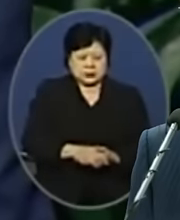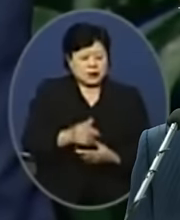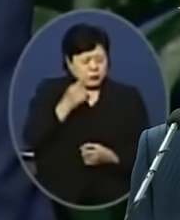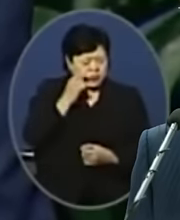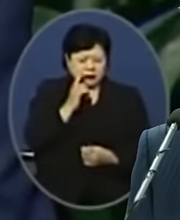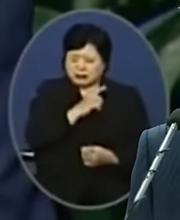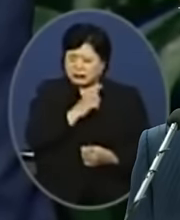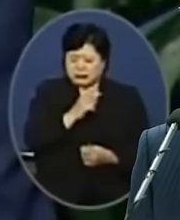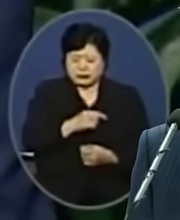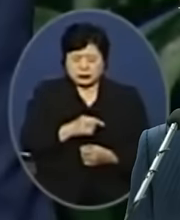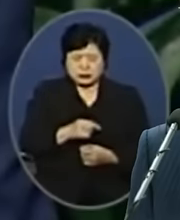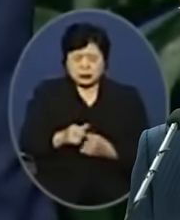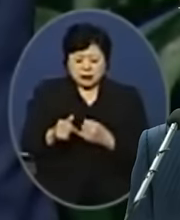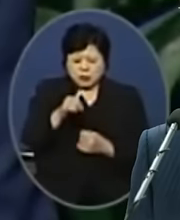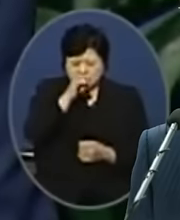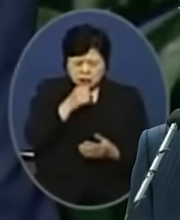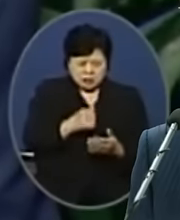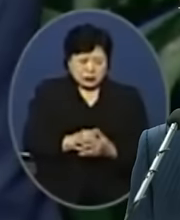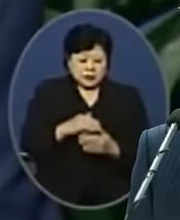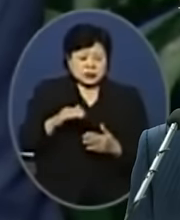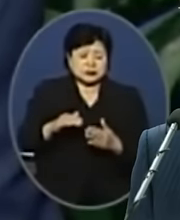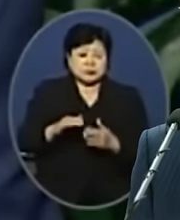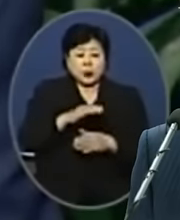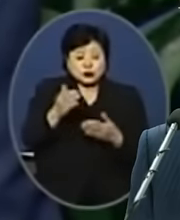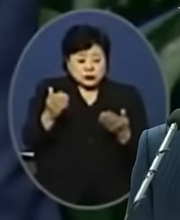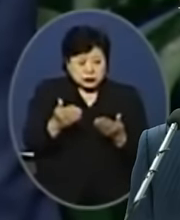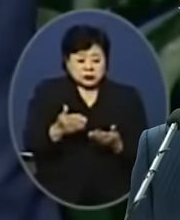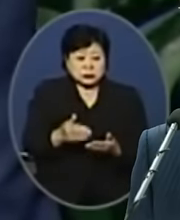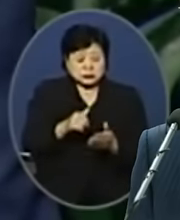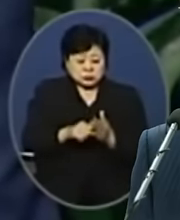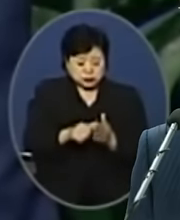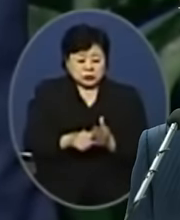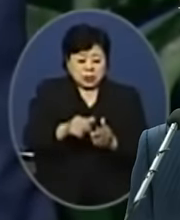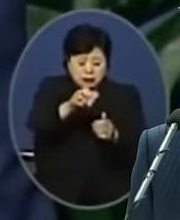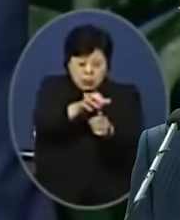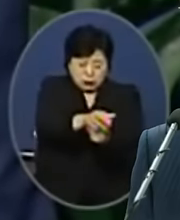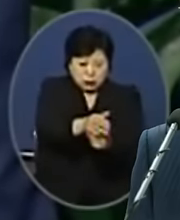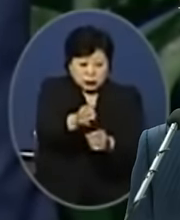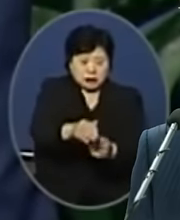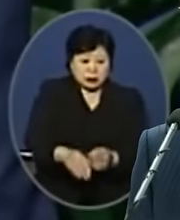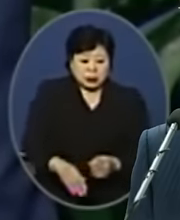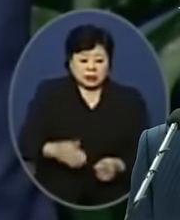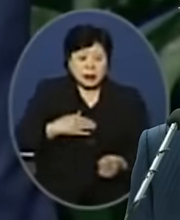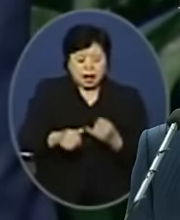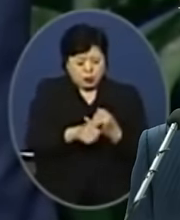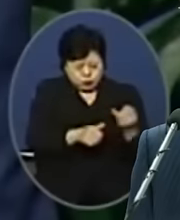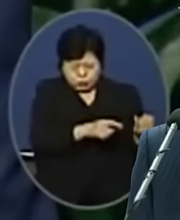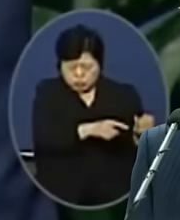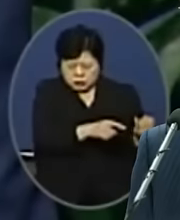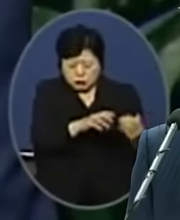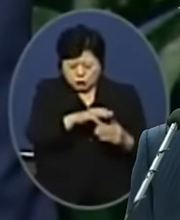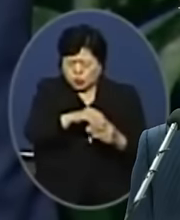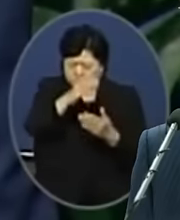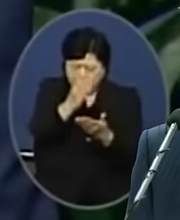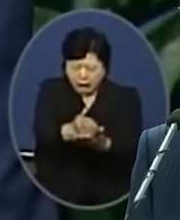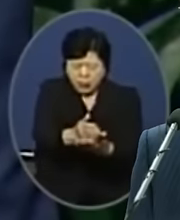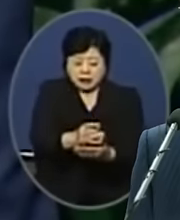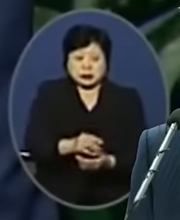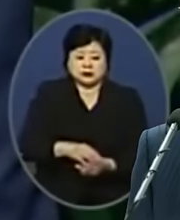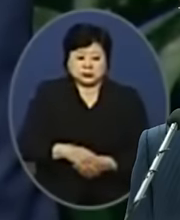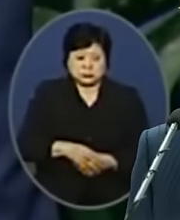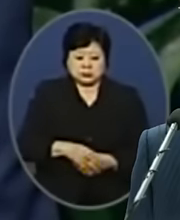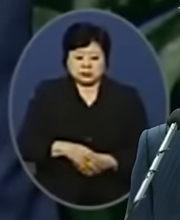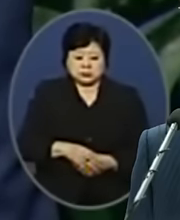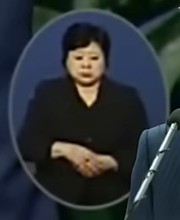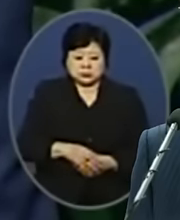없어요. 당신 남편이 나보고 말하기를 집안 모든 일은 네가 다 맡아서 하되 내 아내에는 손대지 마라, 내 아내는